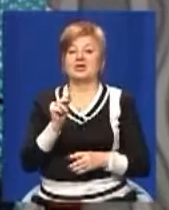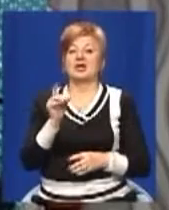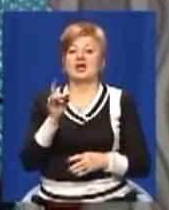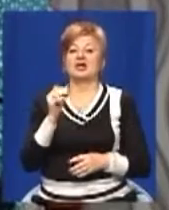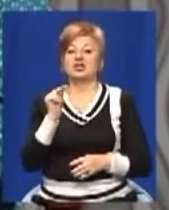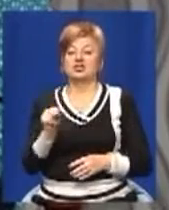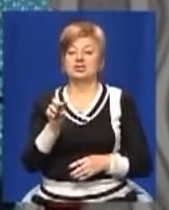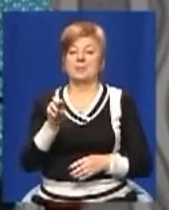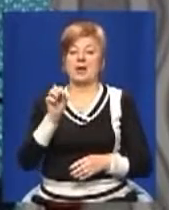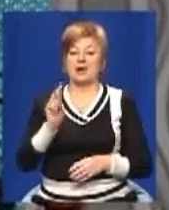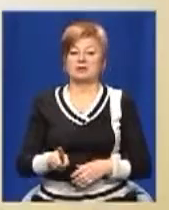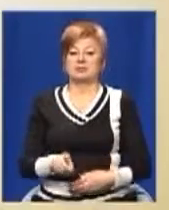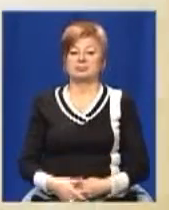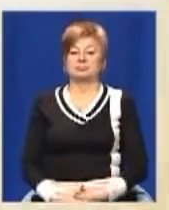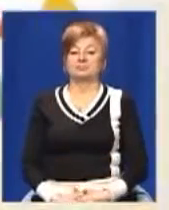Риджбек.